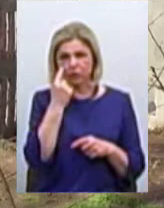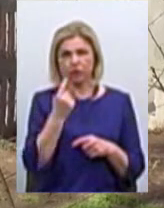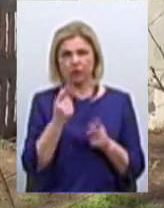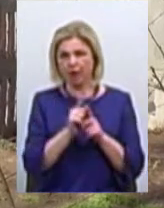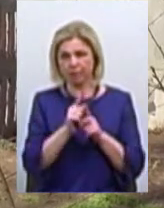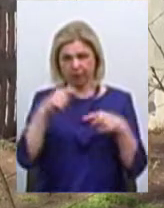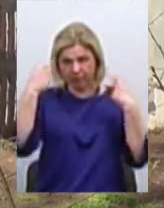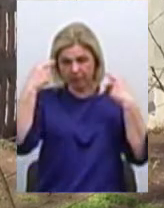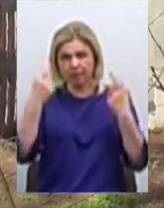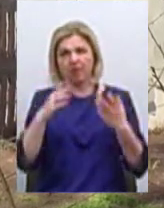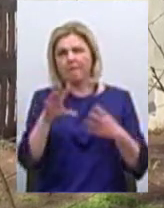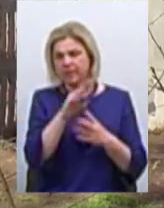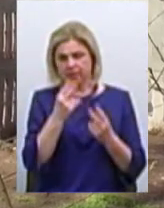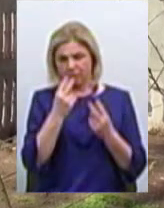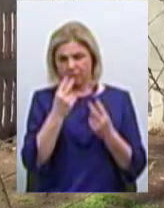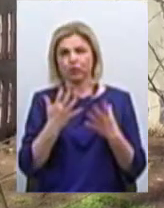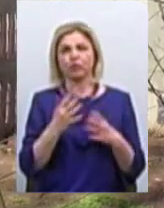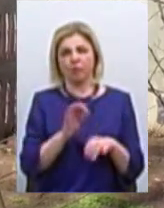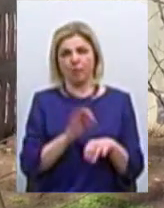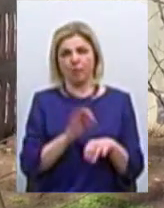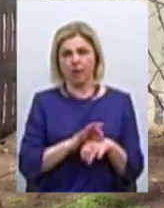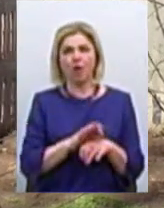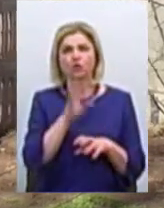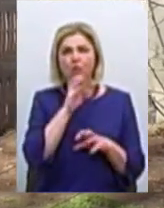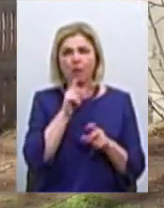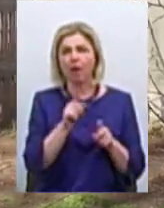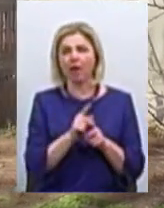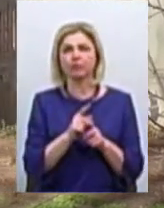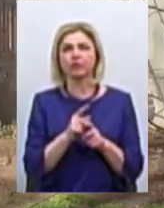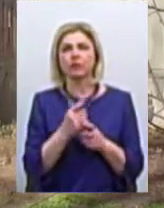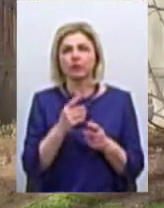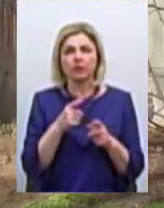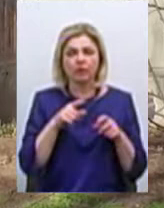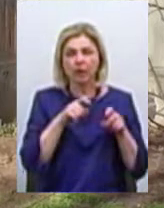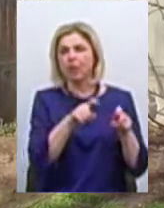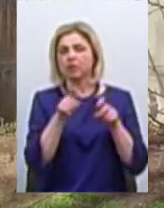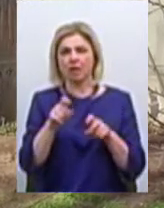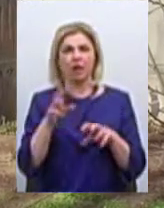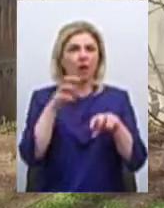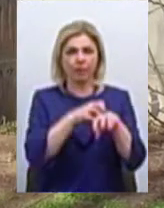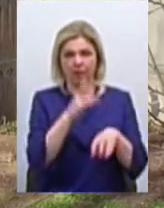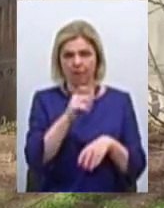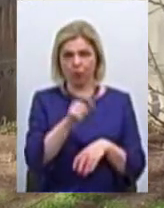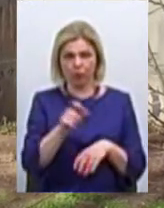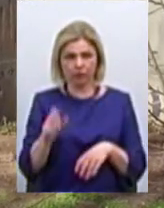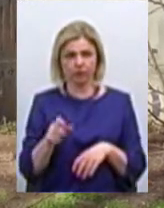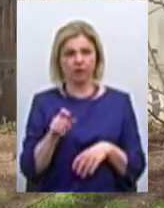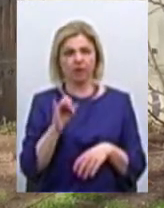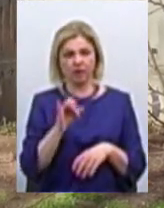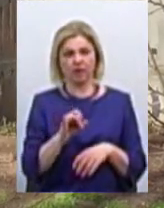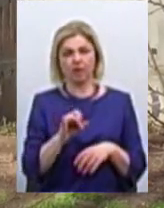безумні, тобто, ну, всі признаки. Кидалась на всіх. Вона кинулась на ловців, що нікого не буває, від ловців на собаки